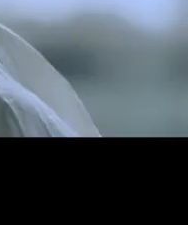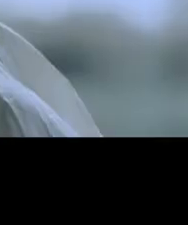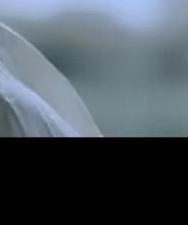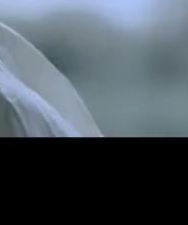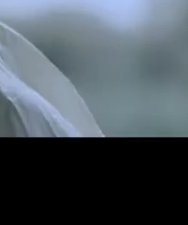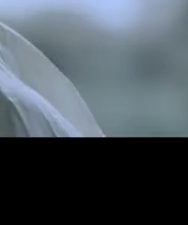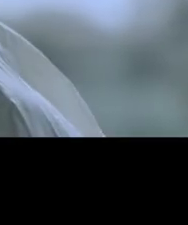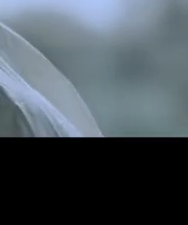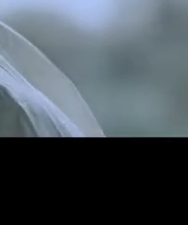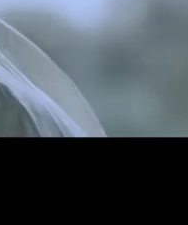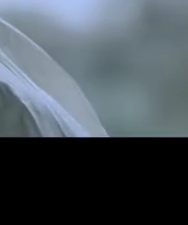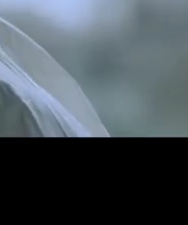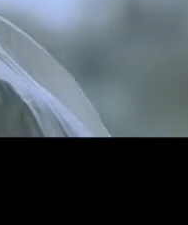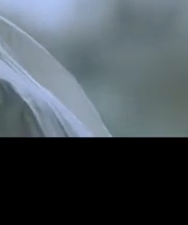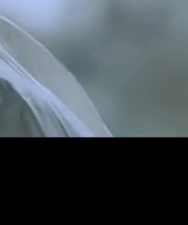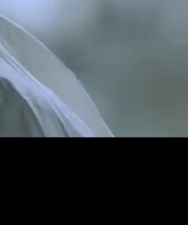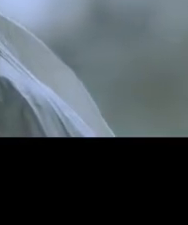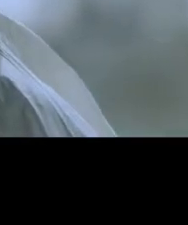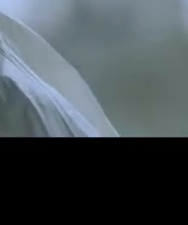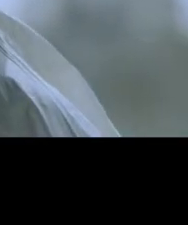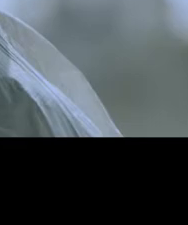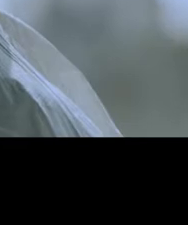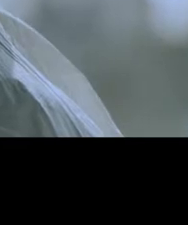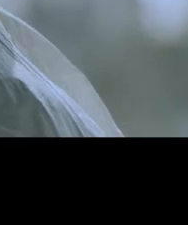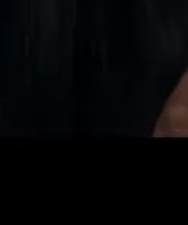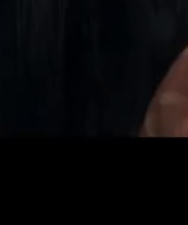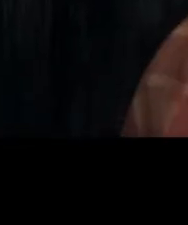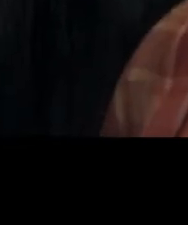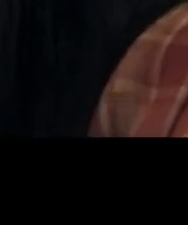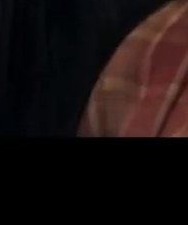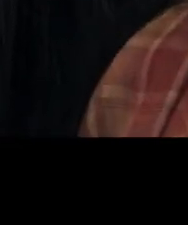대한민국을 지킨 영웅신,